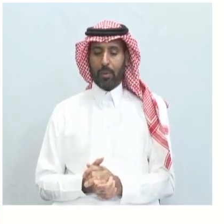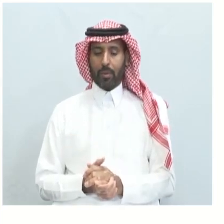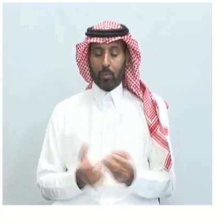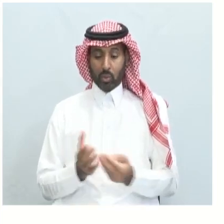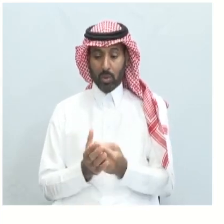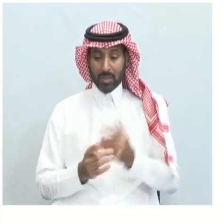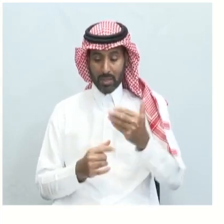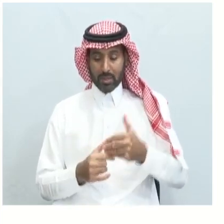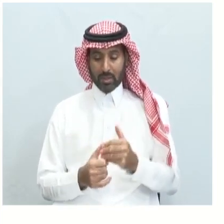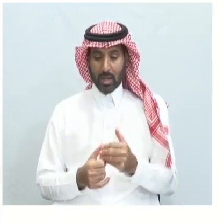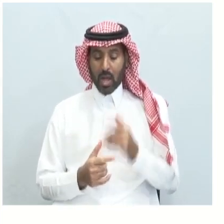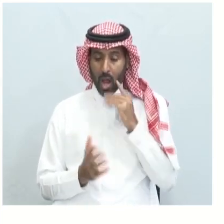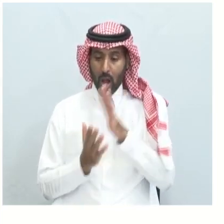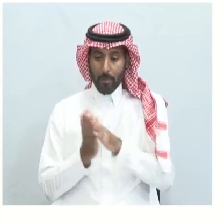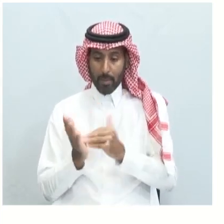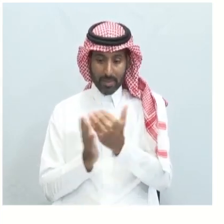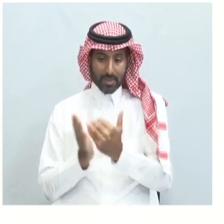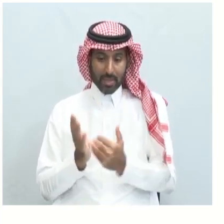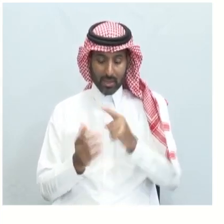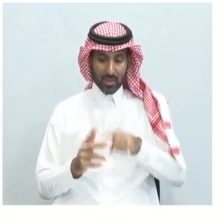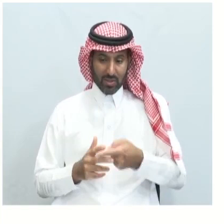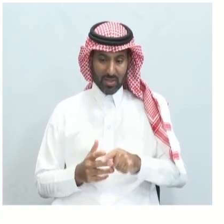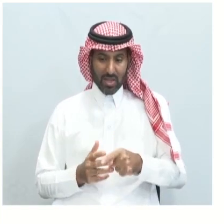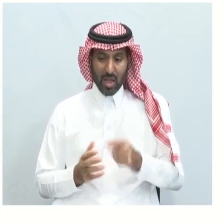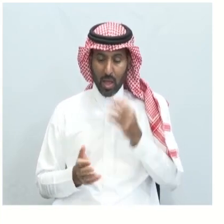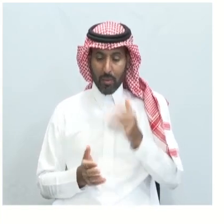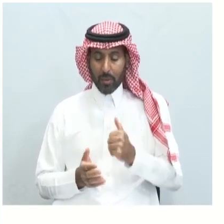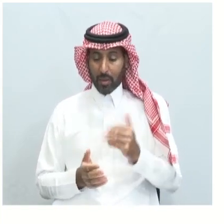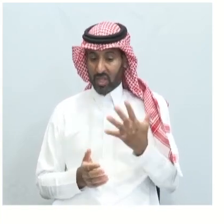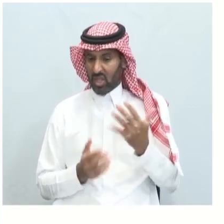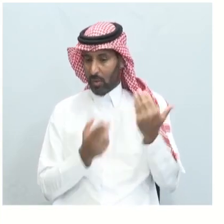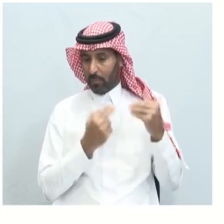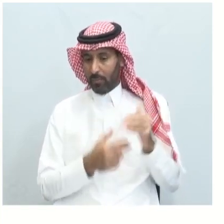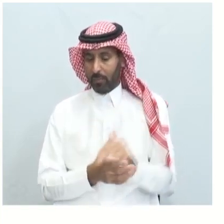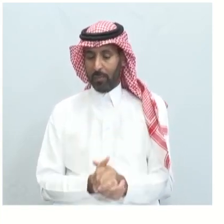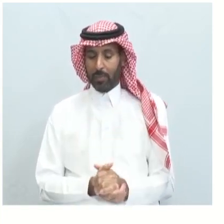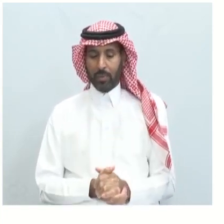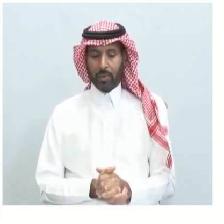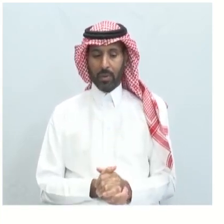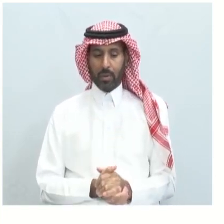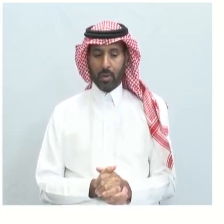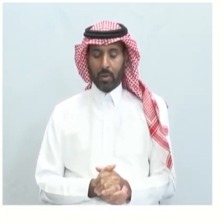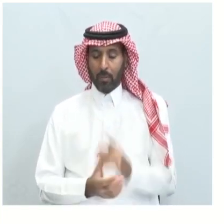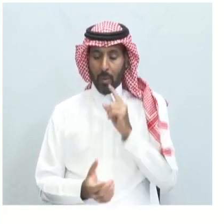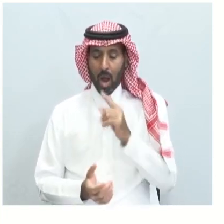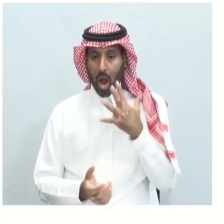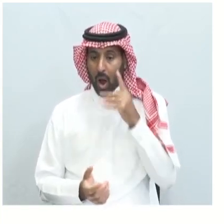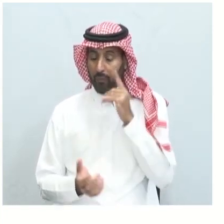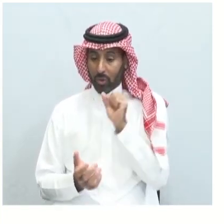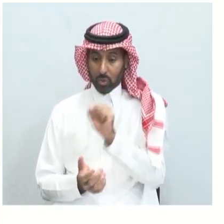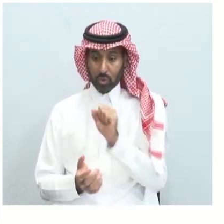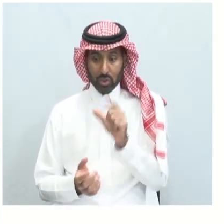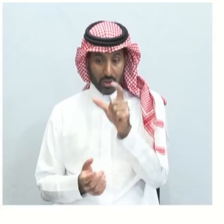الاشياء البرمجيات وانظمه التشغيل غير المحدثه لهذه الاجهزه كذلك مخاوف